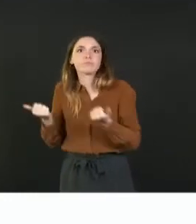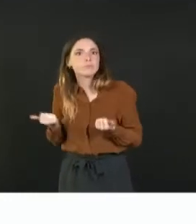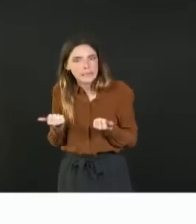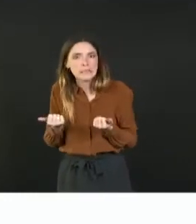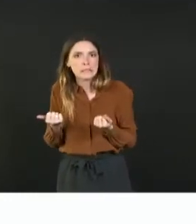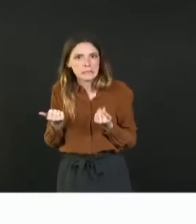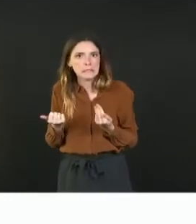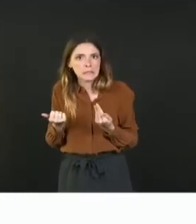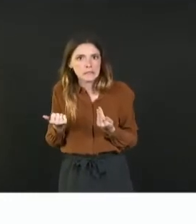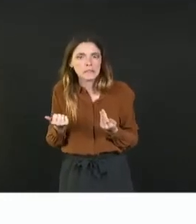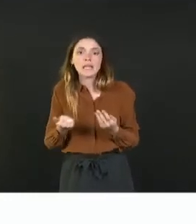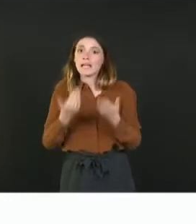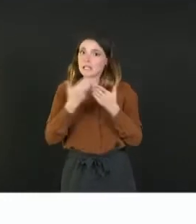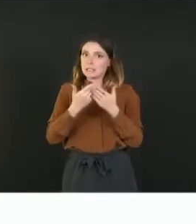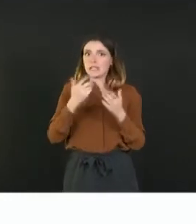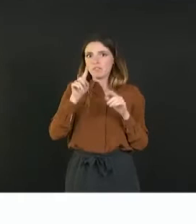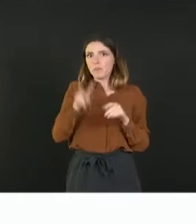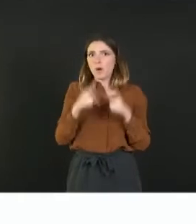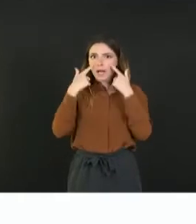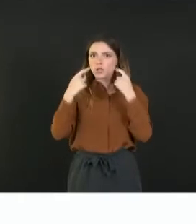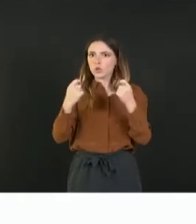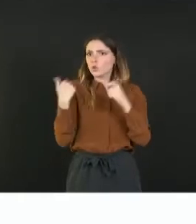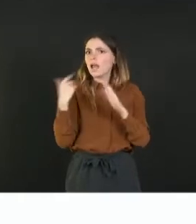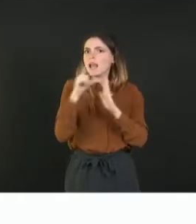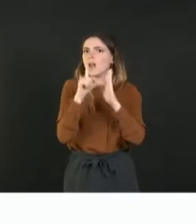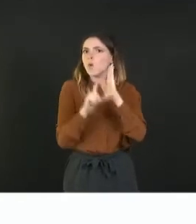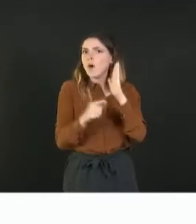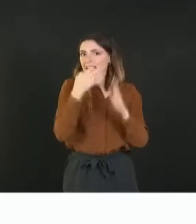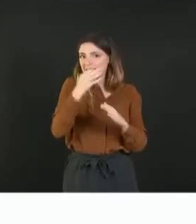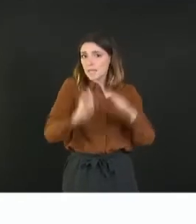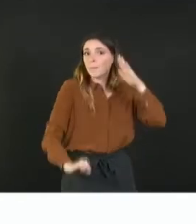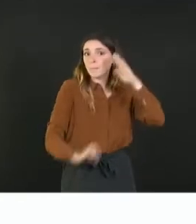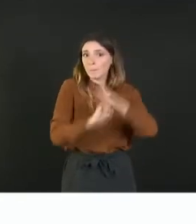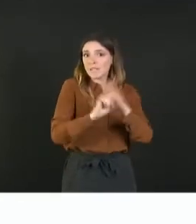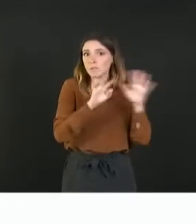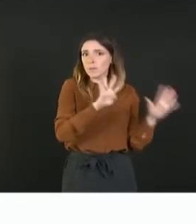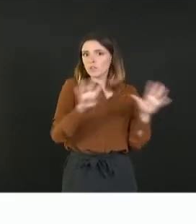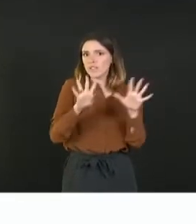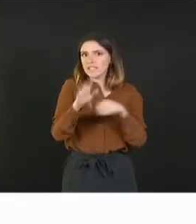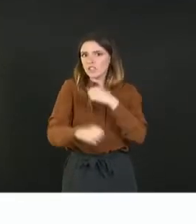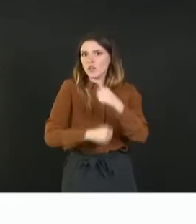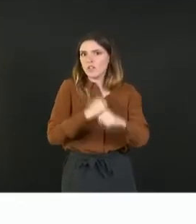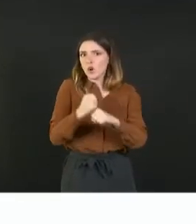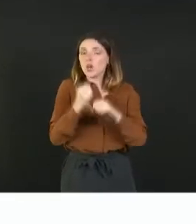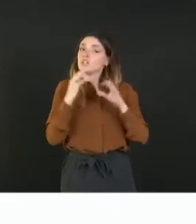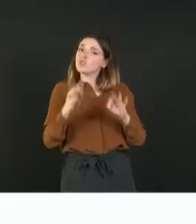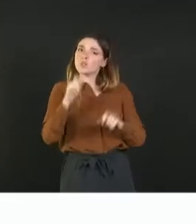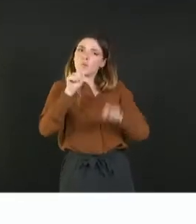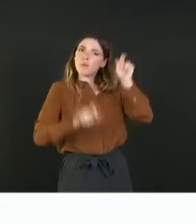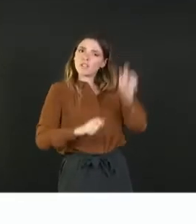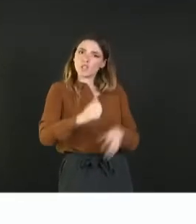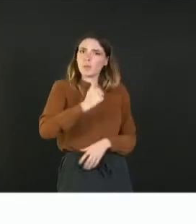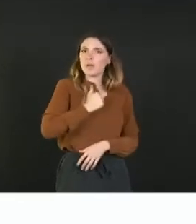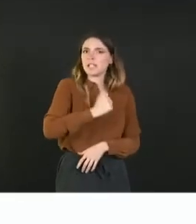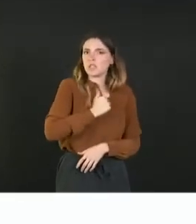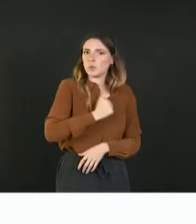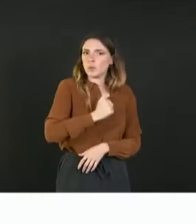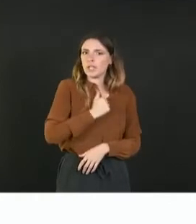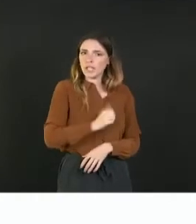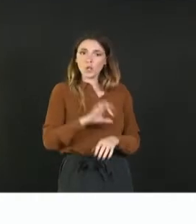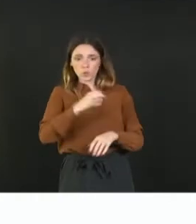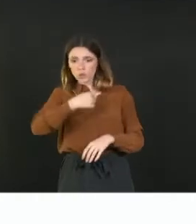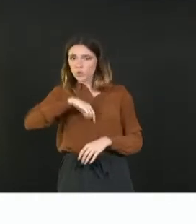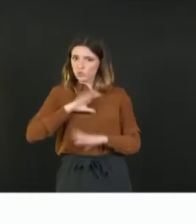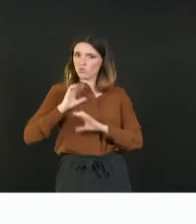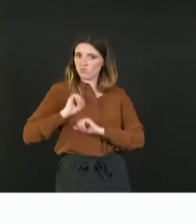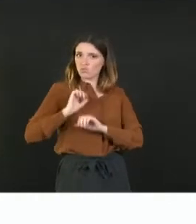faisons attention, hein, c'est au maximum 99 ans. Et quand on signe avec des particuliers, puisqu'on a fait une des premières